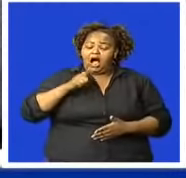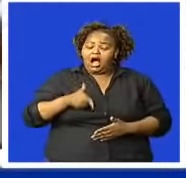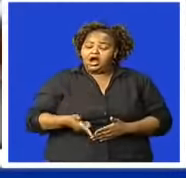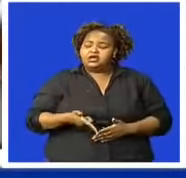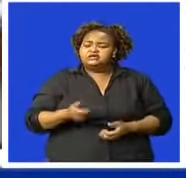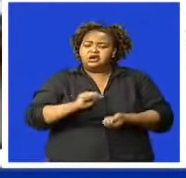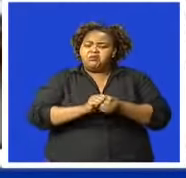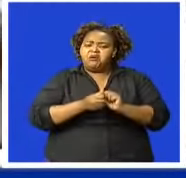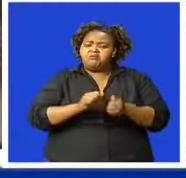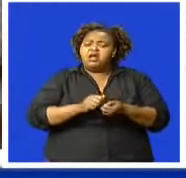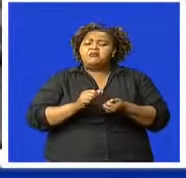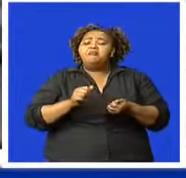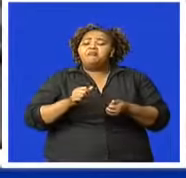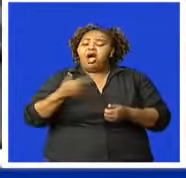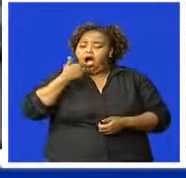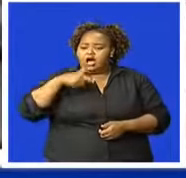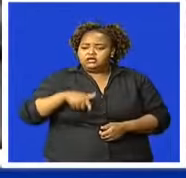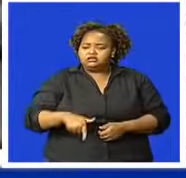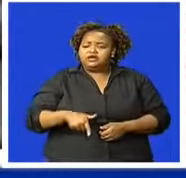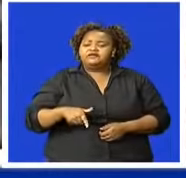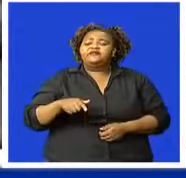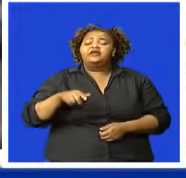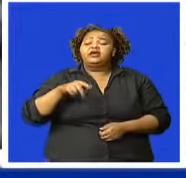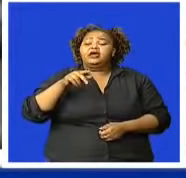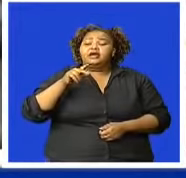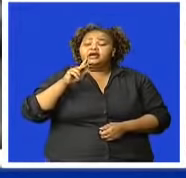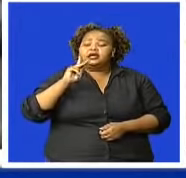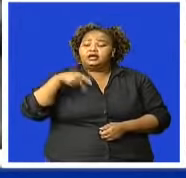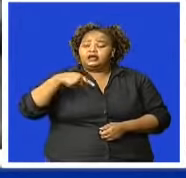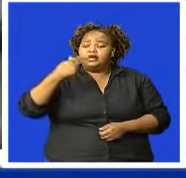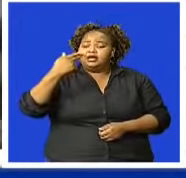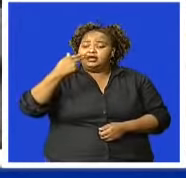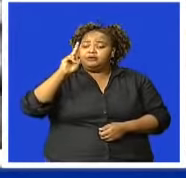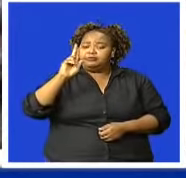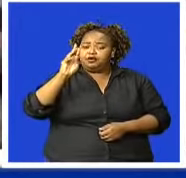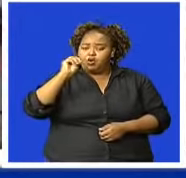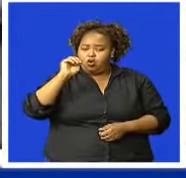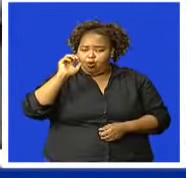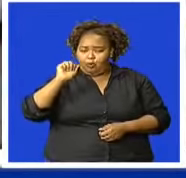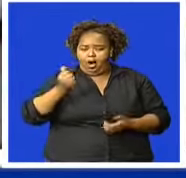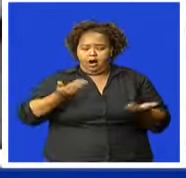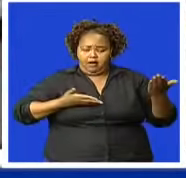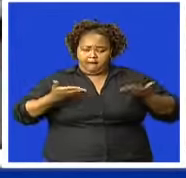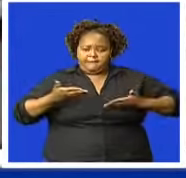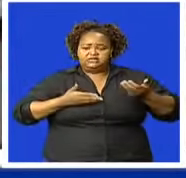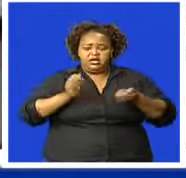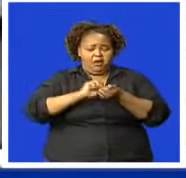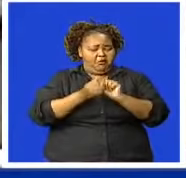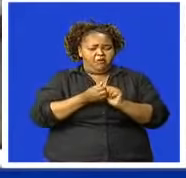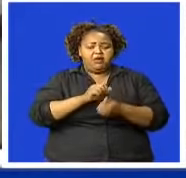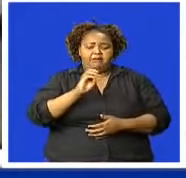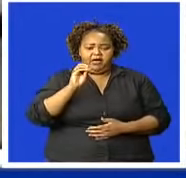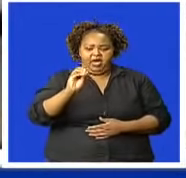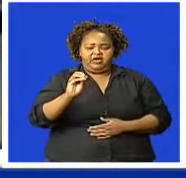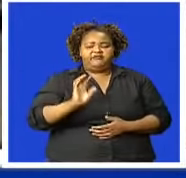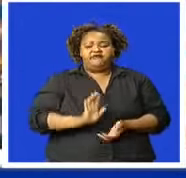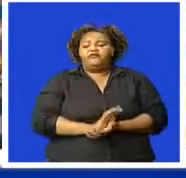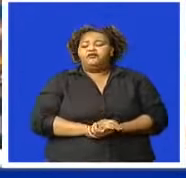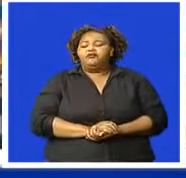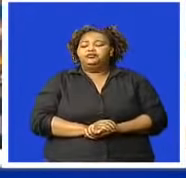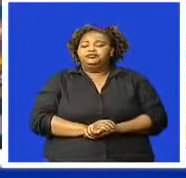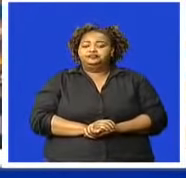ligalaji iphuma ku ongumabili emadolobha Tindzabeni bika temalangeni Dlamini nginamuzi mkhonda embabane